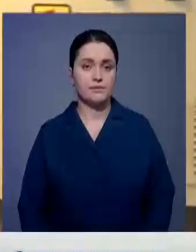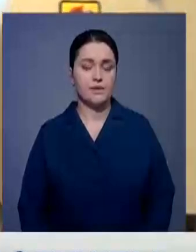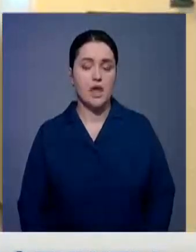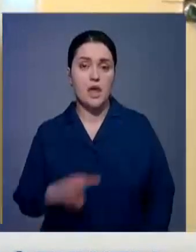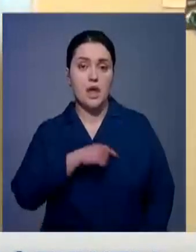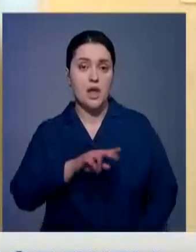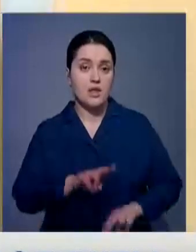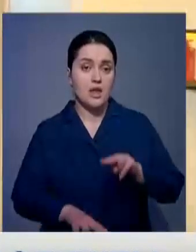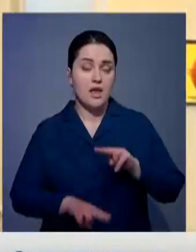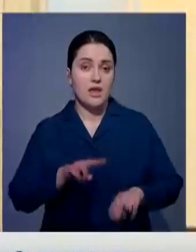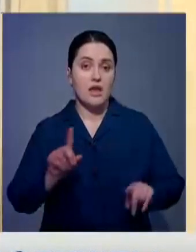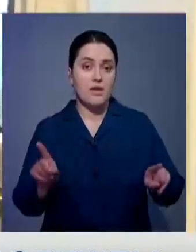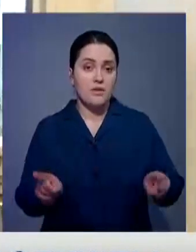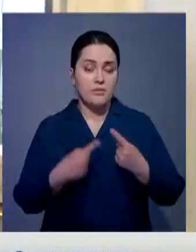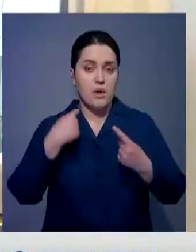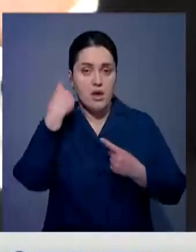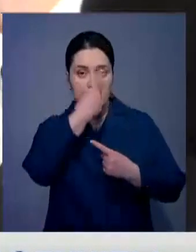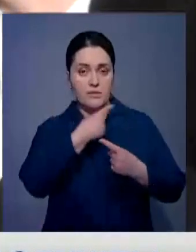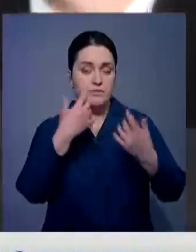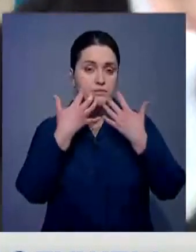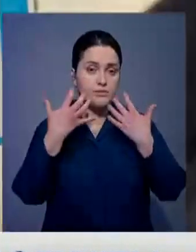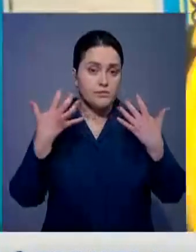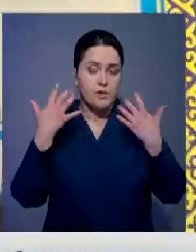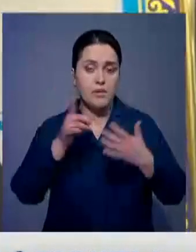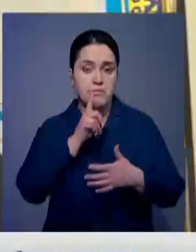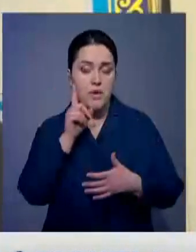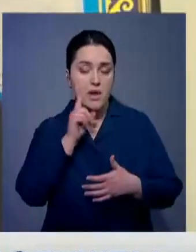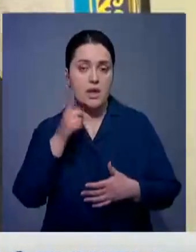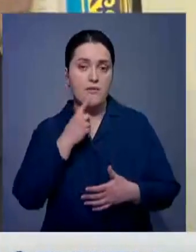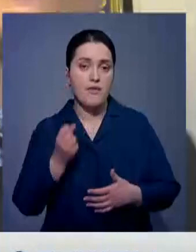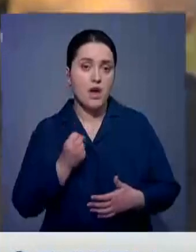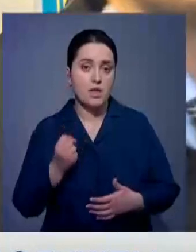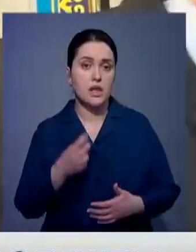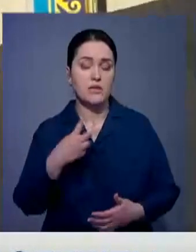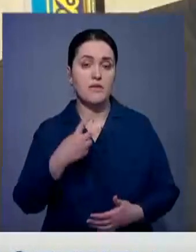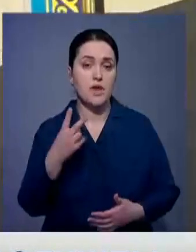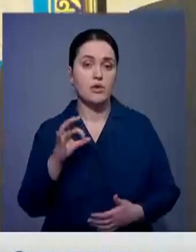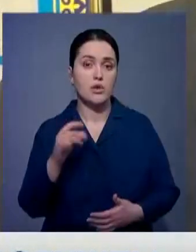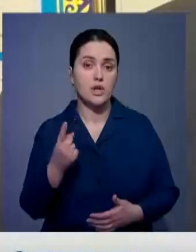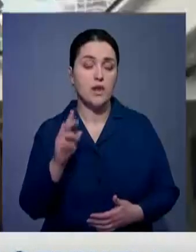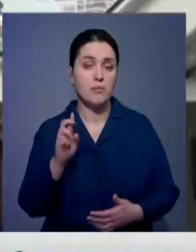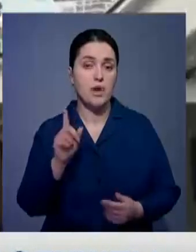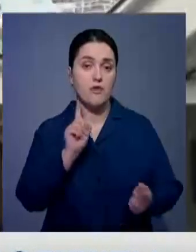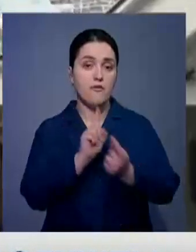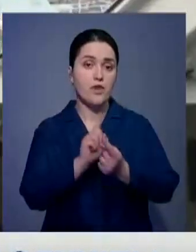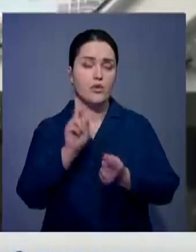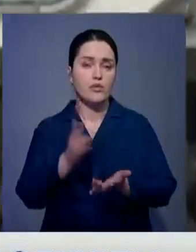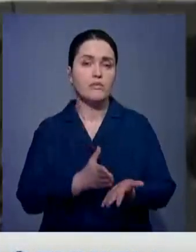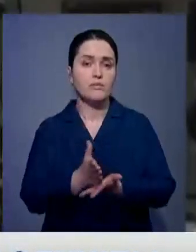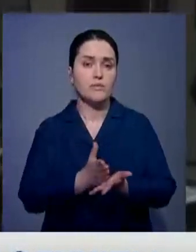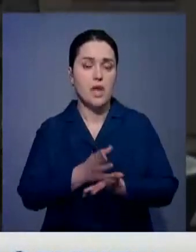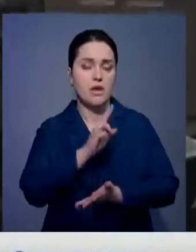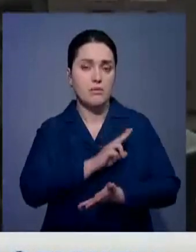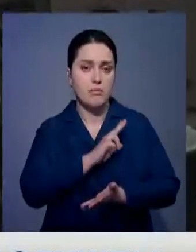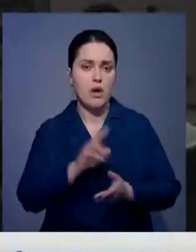Настроение приподнятое, на лицах улыбка. Молодые офицеры военной части 2201Б встречают ветеранов. Представителям двух поколений есть о